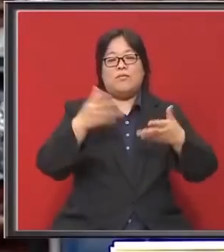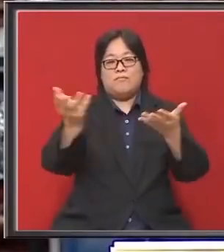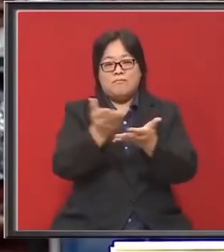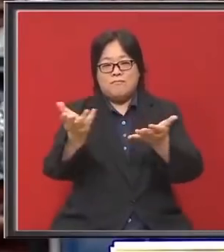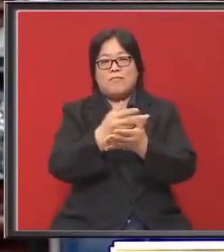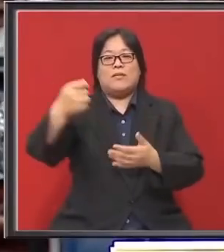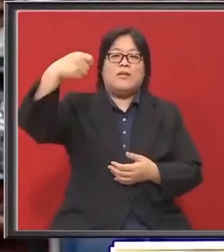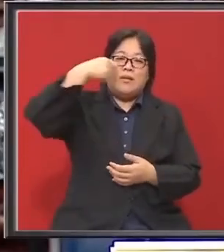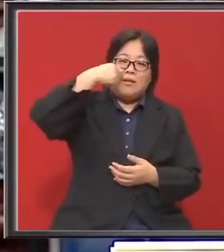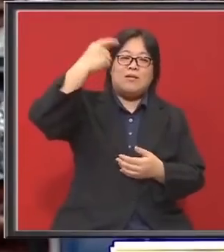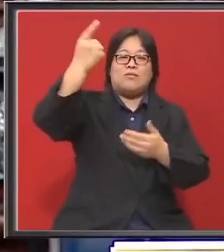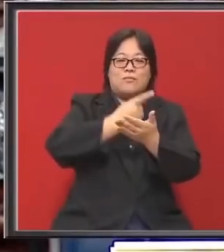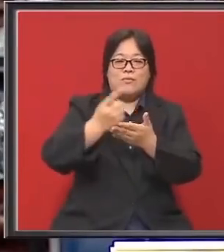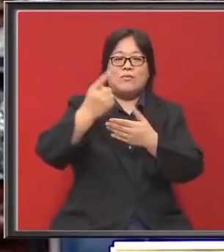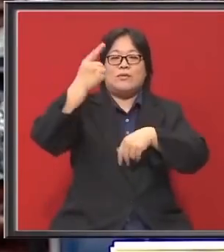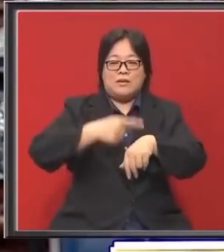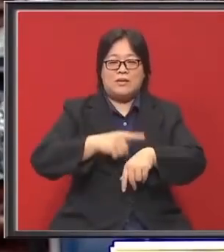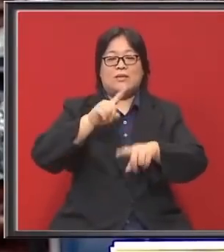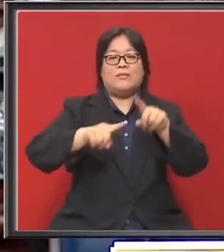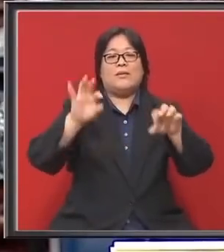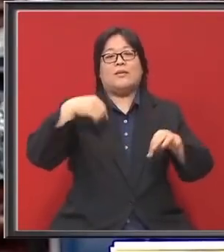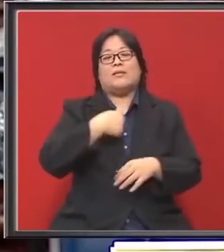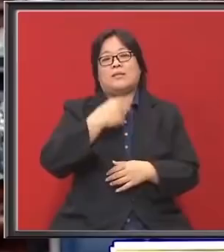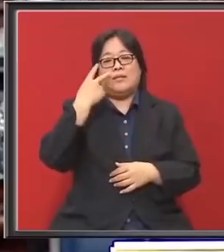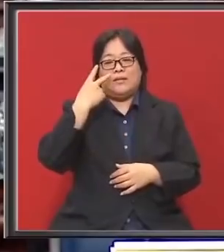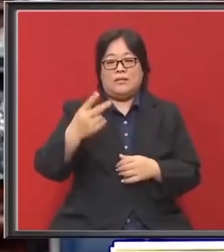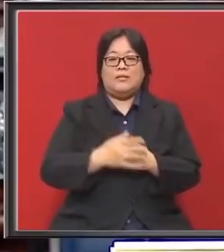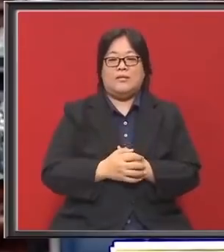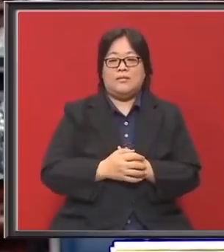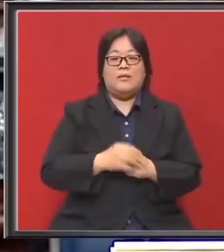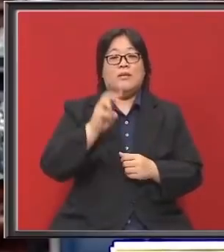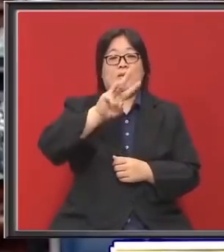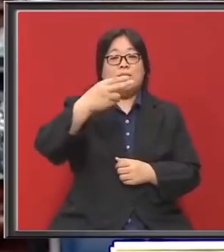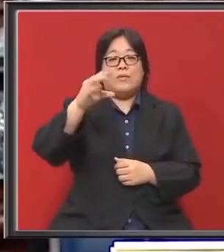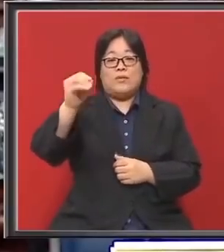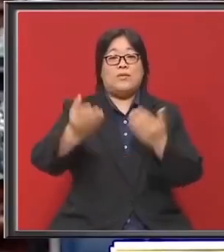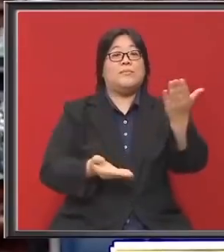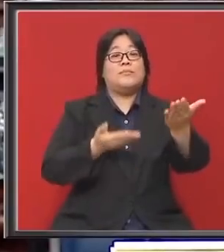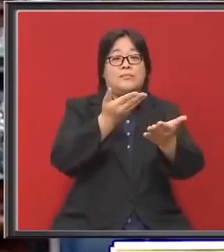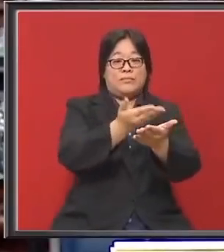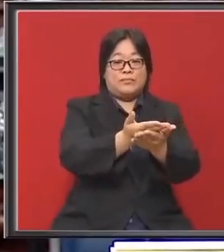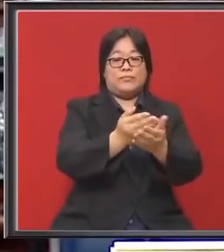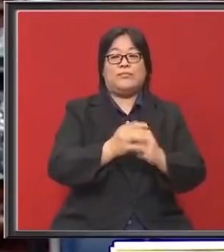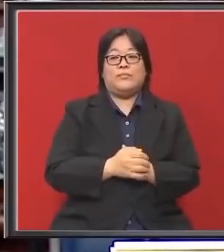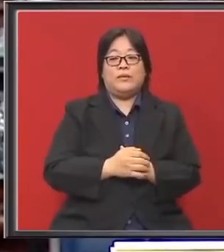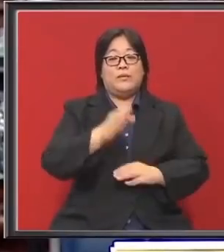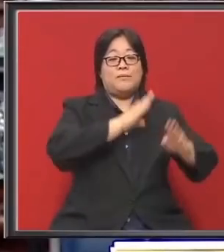ringan ataupun swab test seminggu sekali tapi kalo kita lihat apa white foundnation recommendation